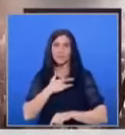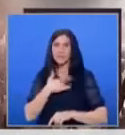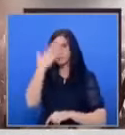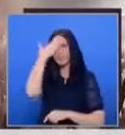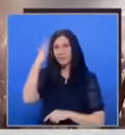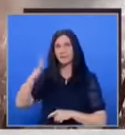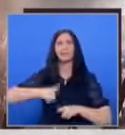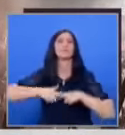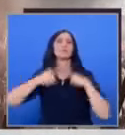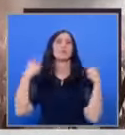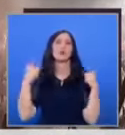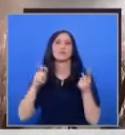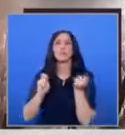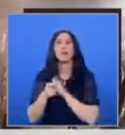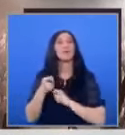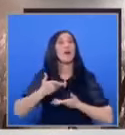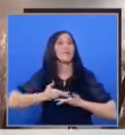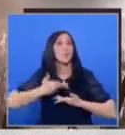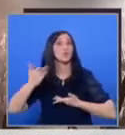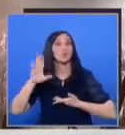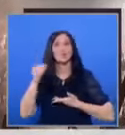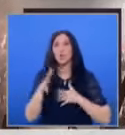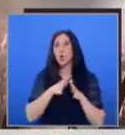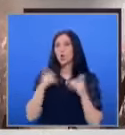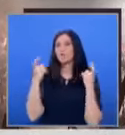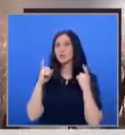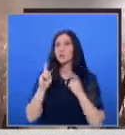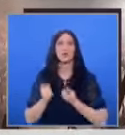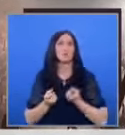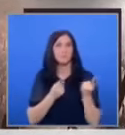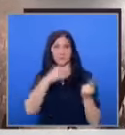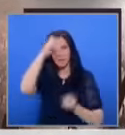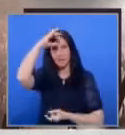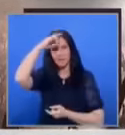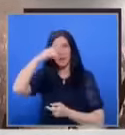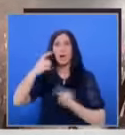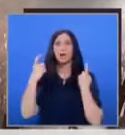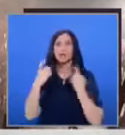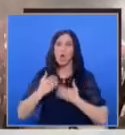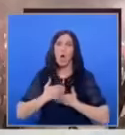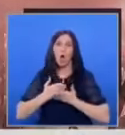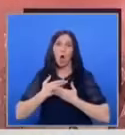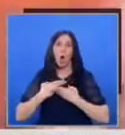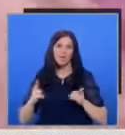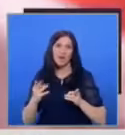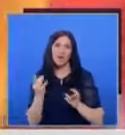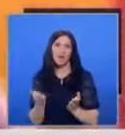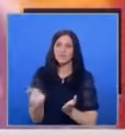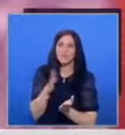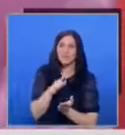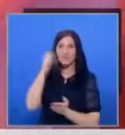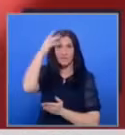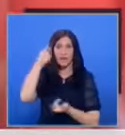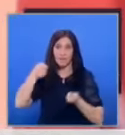и промяната. И това е посланието за всички хора в Гърция, което изпращаме. В неделя Гърция отваря нова страница. В неделя слагаме край на режима